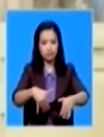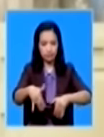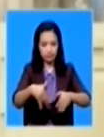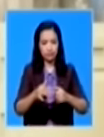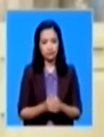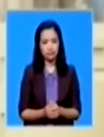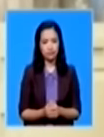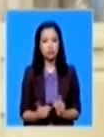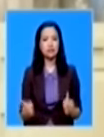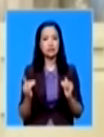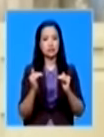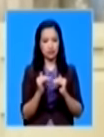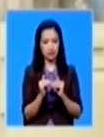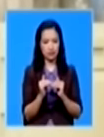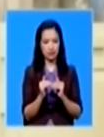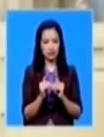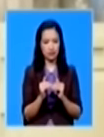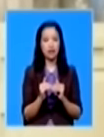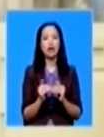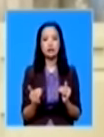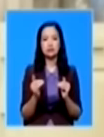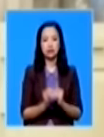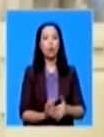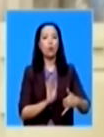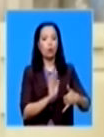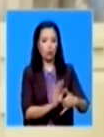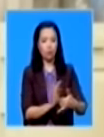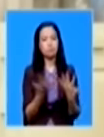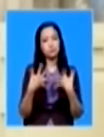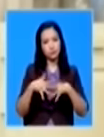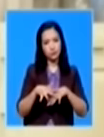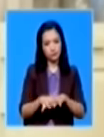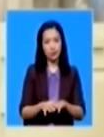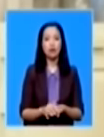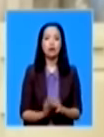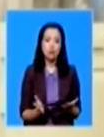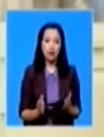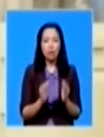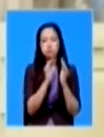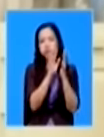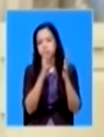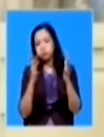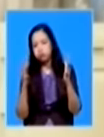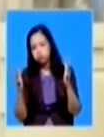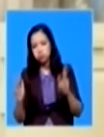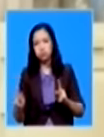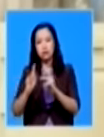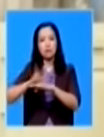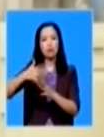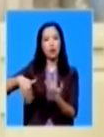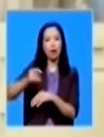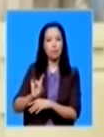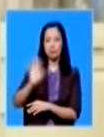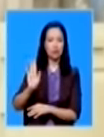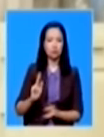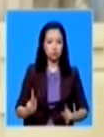ไม่ให้เป็นกรรมสิทธิ์เป็นแปลงรวมอะไรสำรองเนี่ยนะมันก็บริการหมดไม่ใช่ป่าคือ กระทรวงทรัพยากรอย่างเดียวไม่ใช่วันนี้กระทรวงมหาด